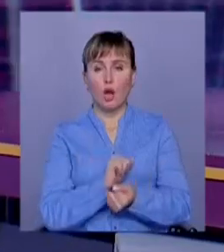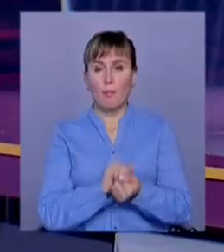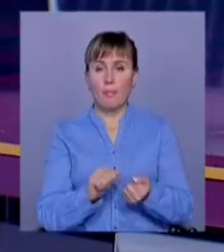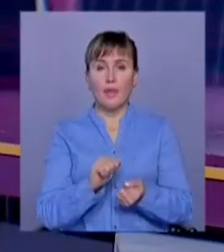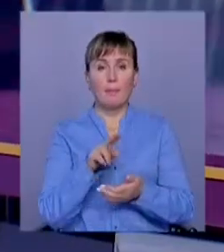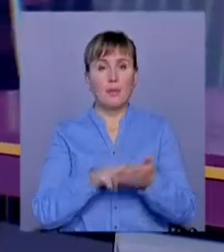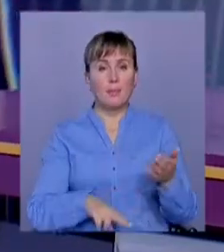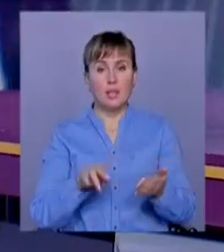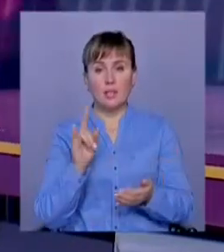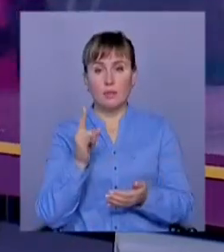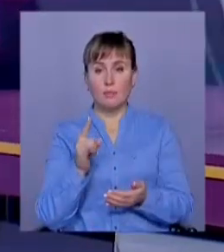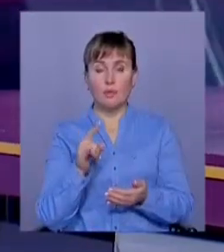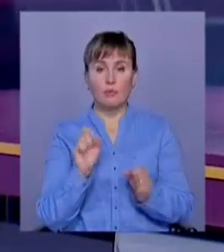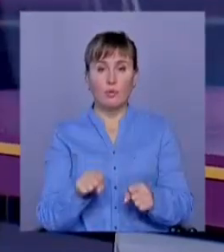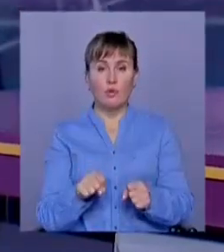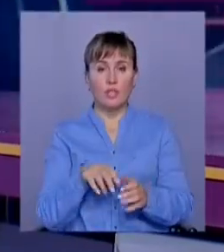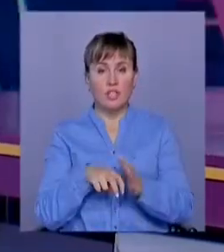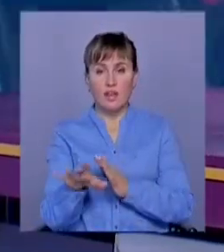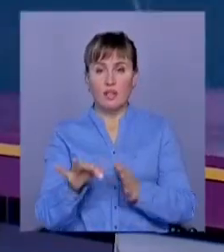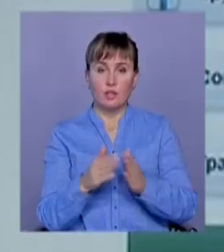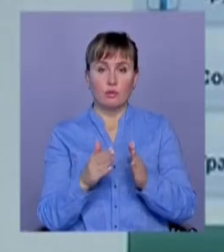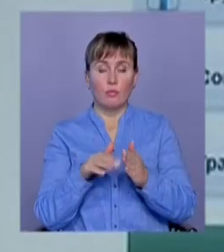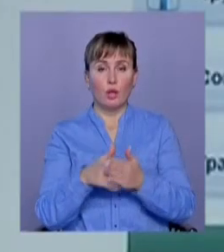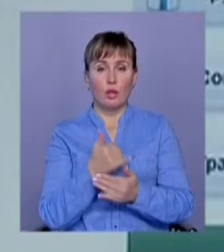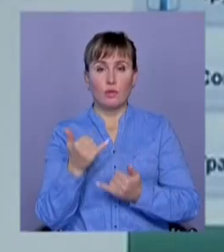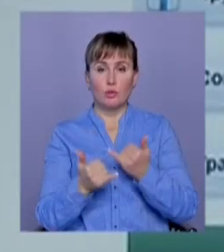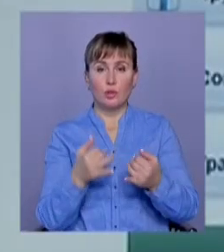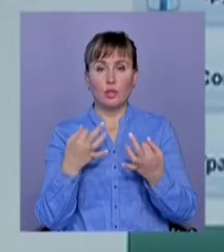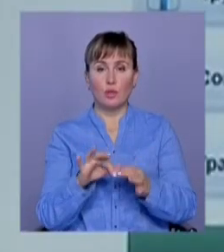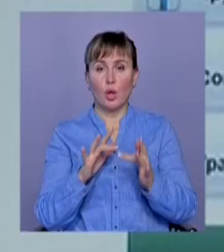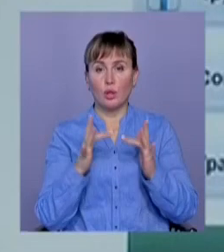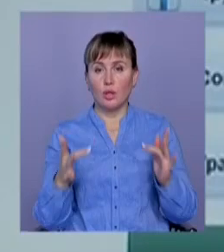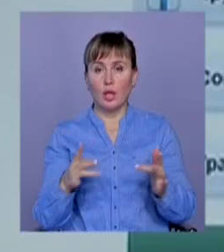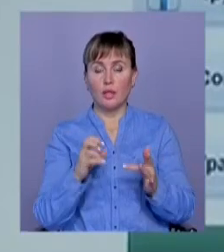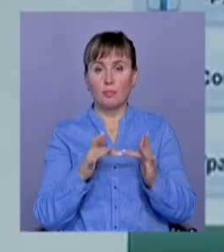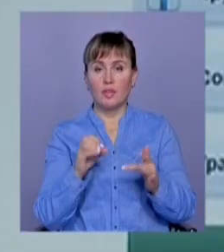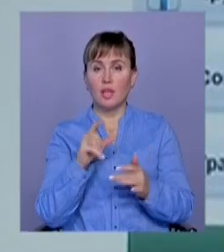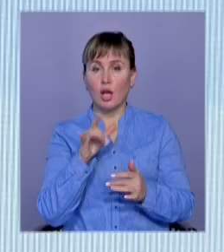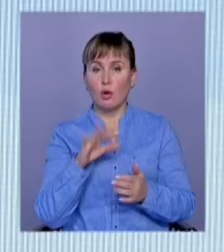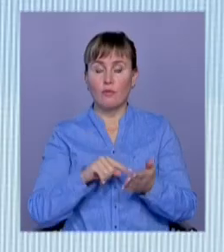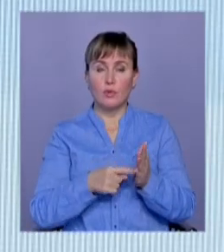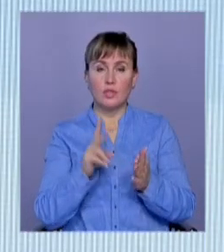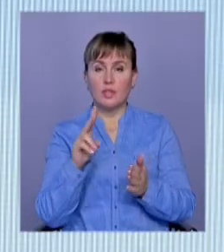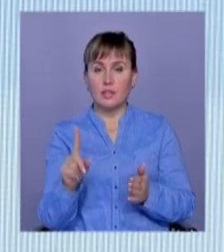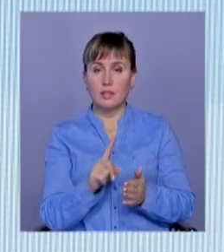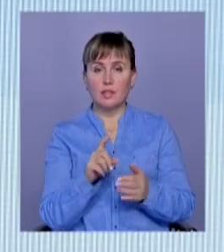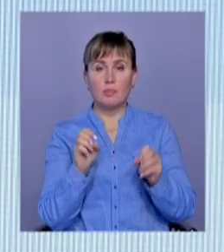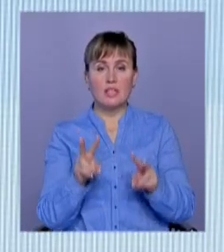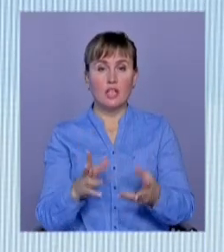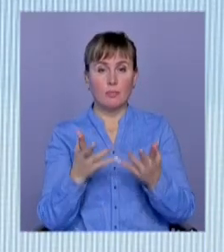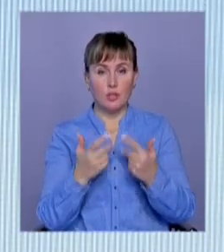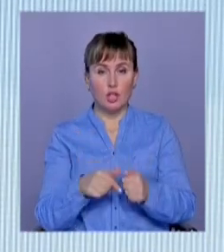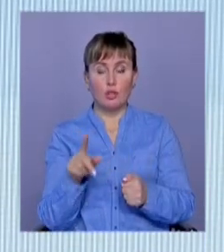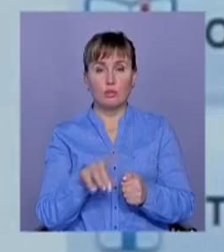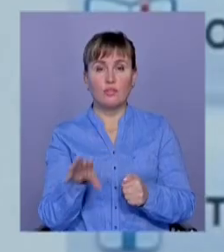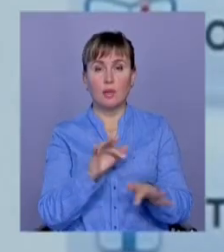прописать ребенка отныне можно не выходя из дома новая услуга доступна онлайн на портале его в . киеве специалисты подсчитали что